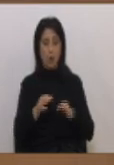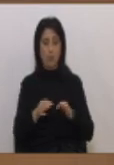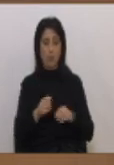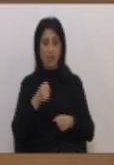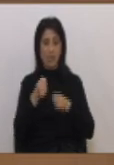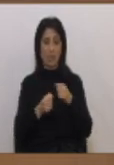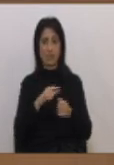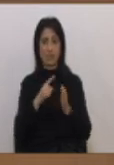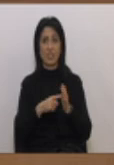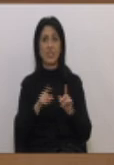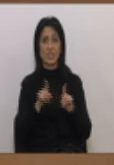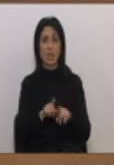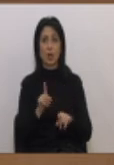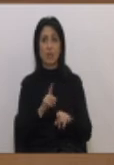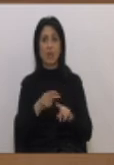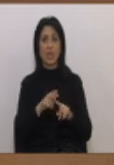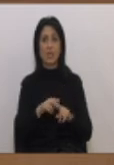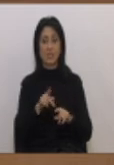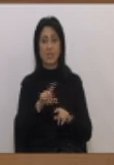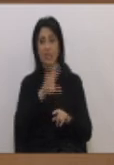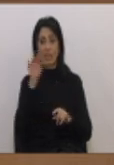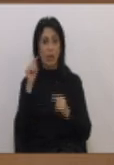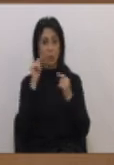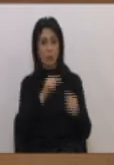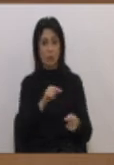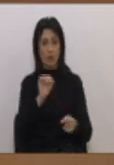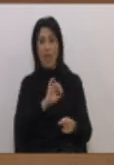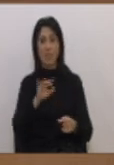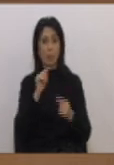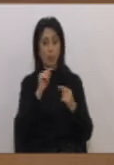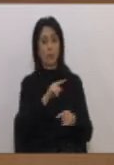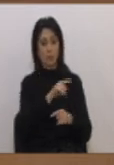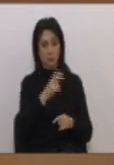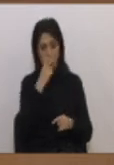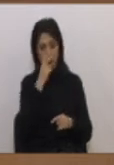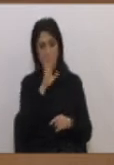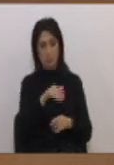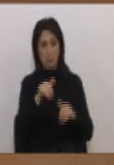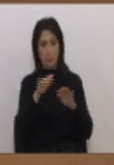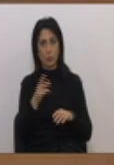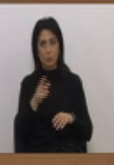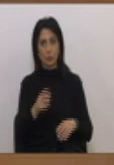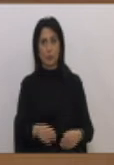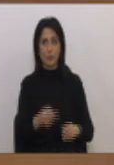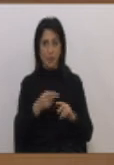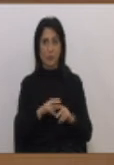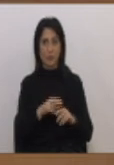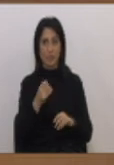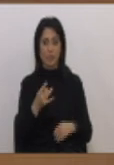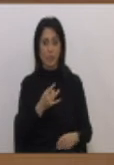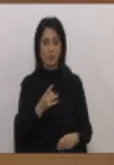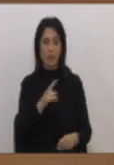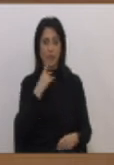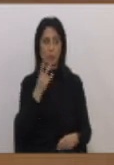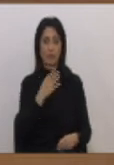bizdani știi să gătri, își rom este băc, ala nerim și tăcme băs romansat, cu un partener bismi showbit, foarte măvătare, thamidom, ide vertul